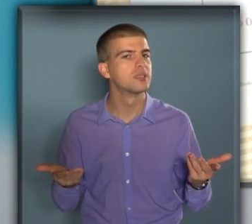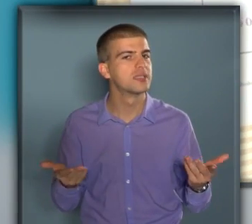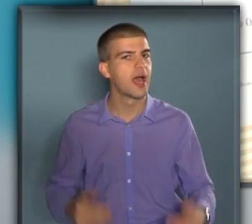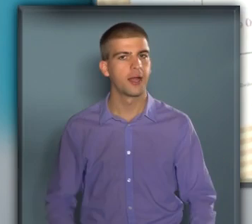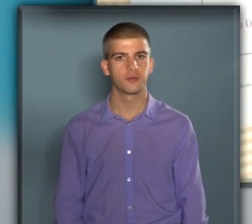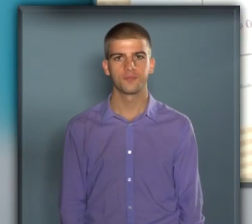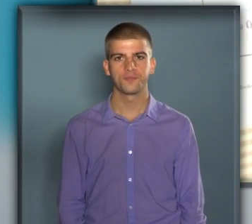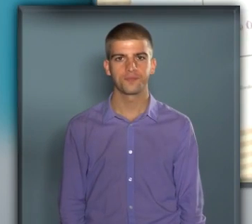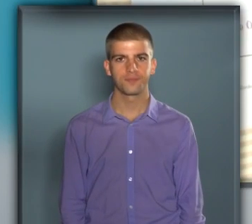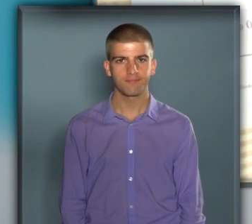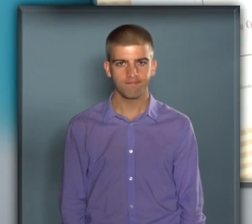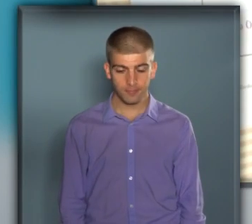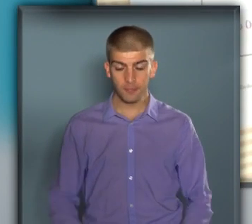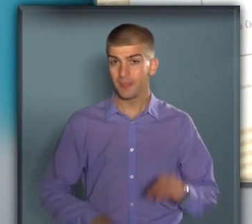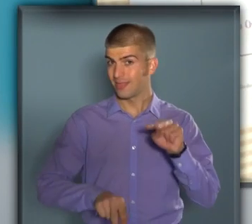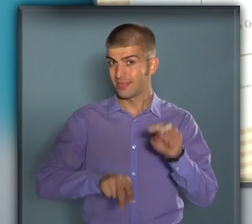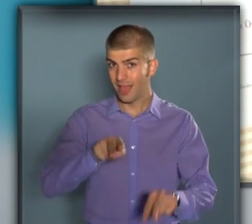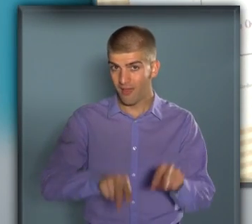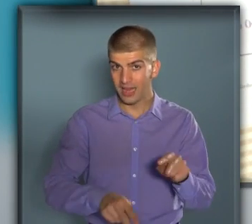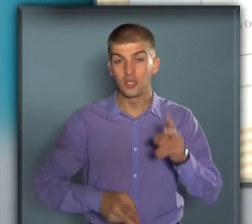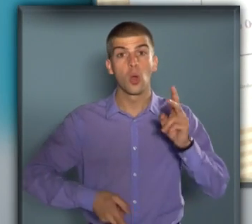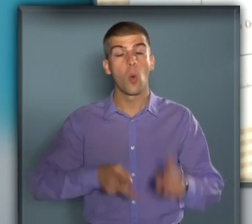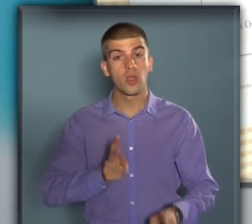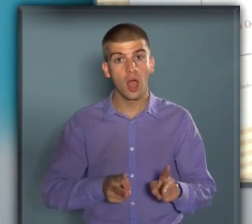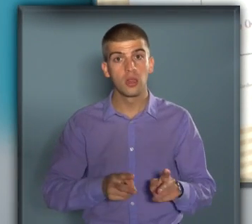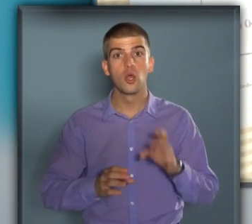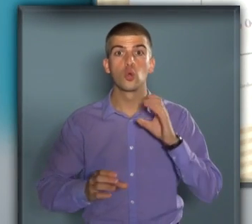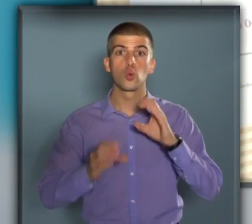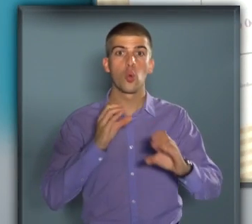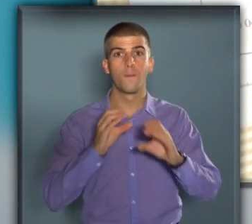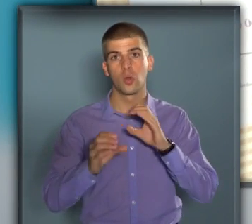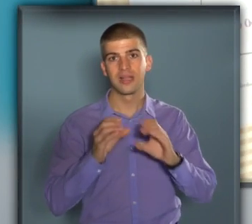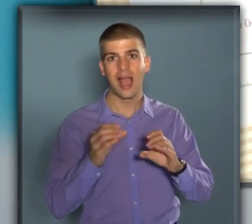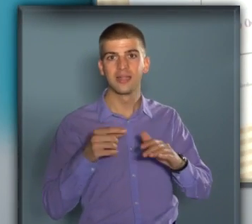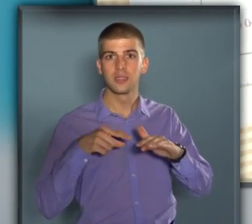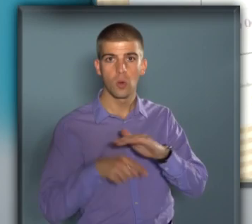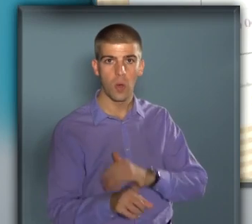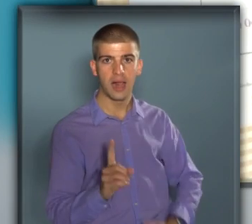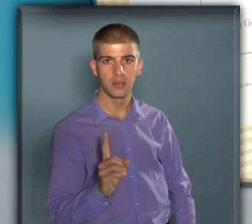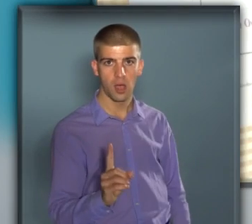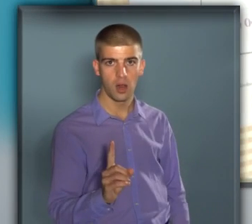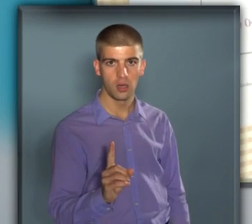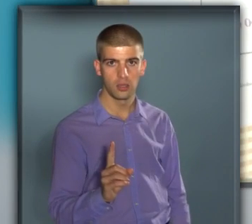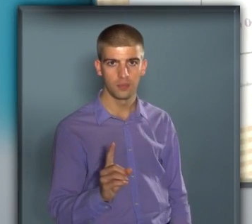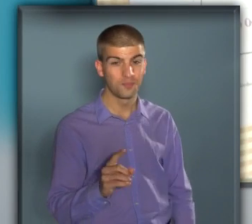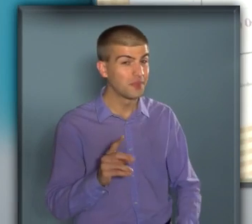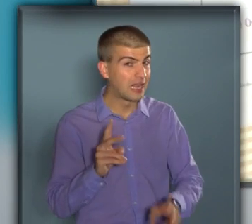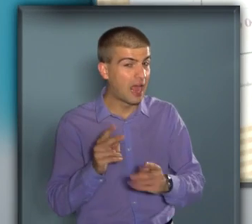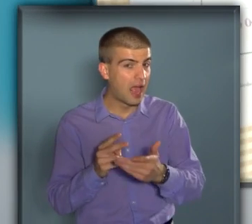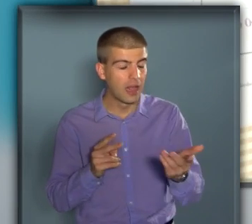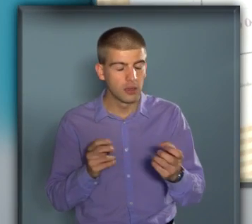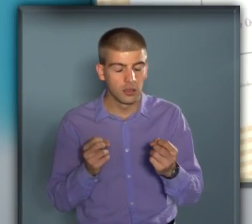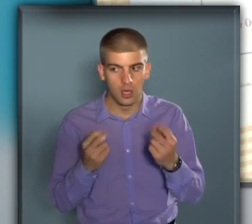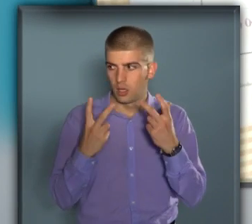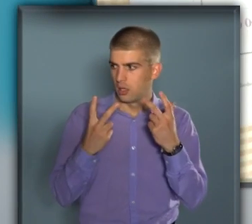A nevelést azt kommunikációs helyzetek során valósítjuk meg. Ez lehet, hogy meglepő